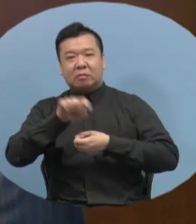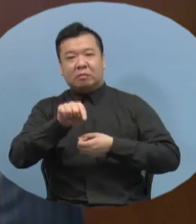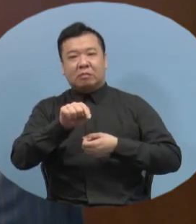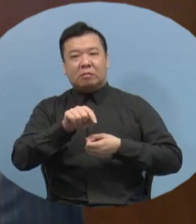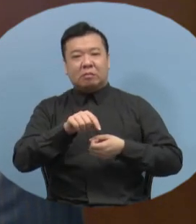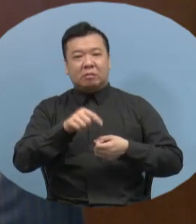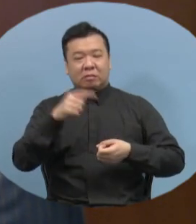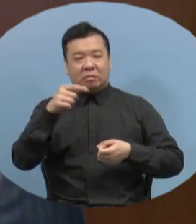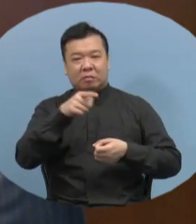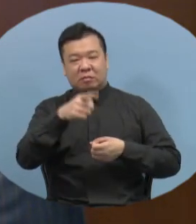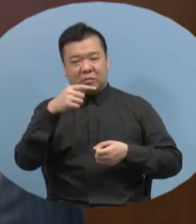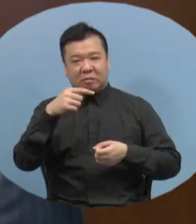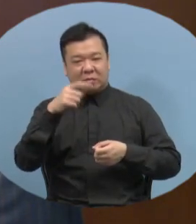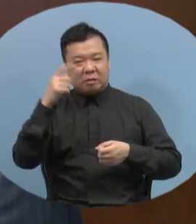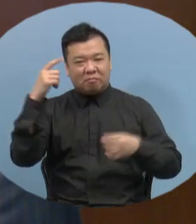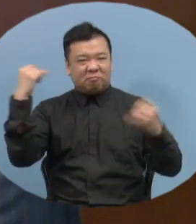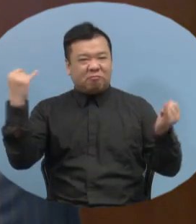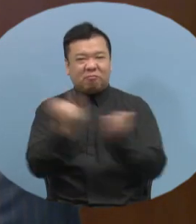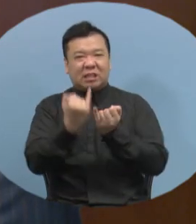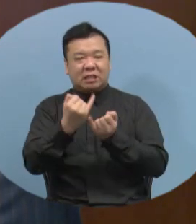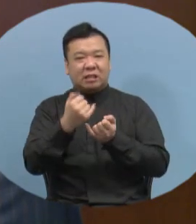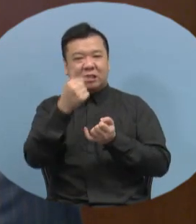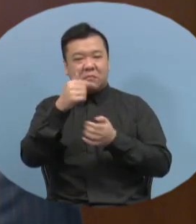及攬炒十部曲的計劃，